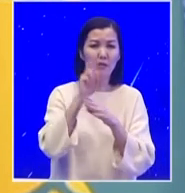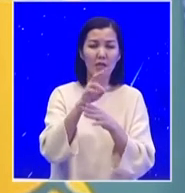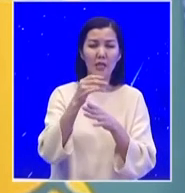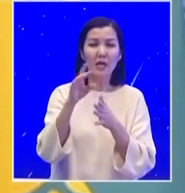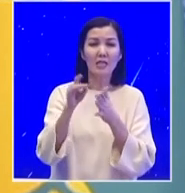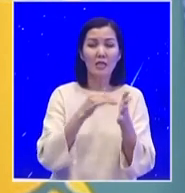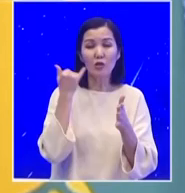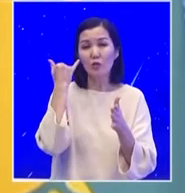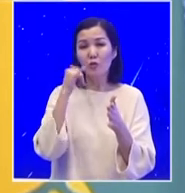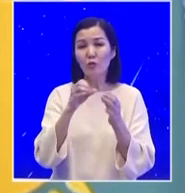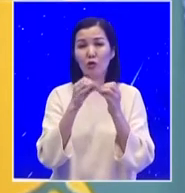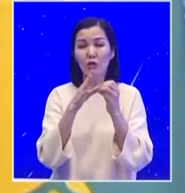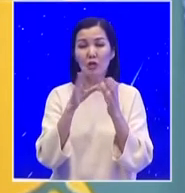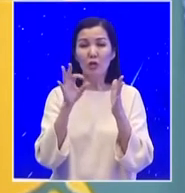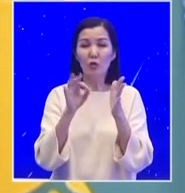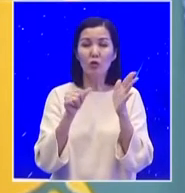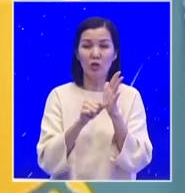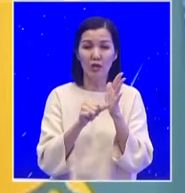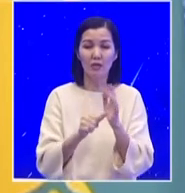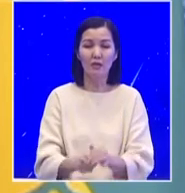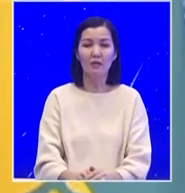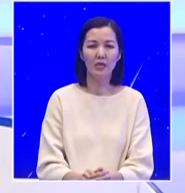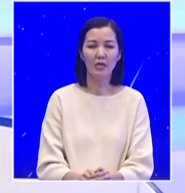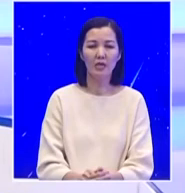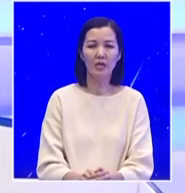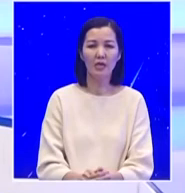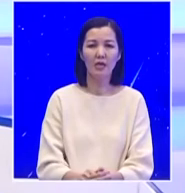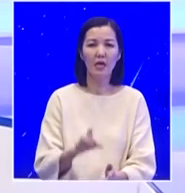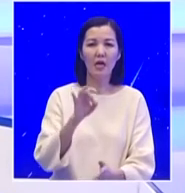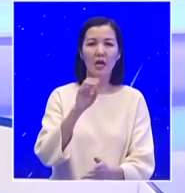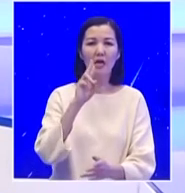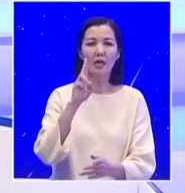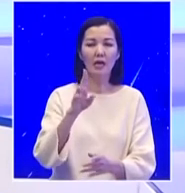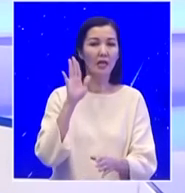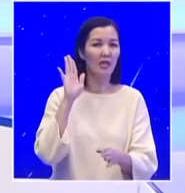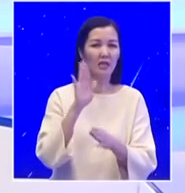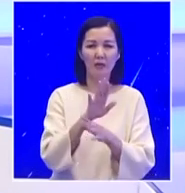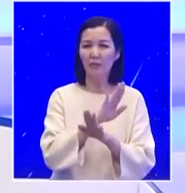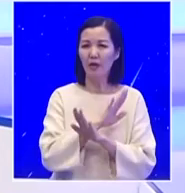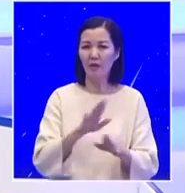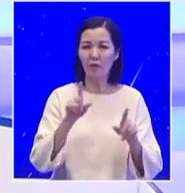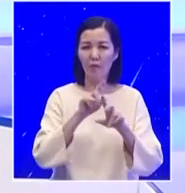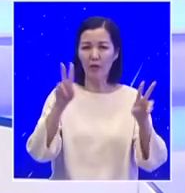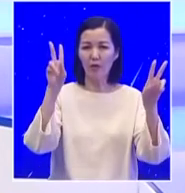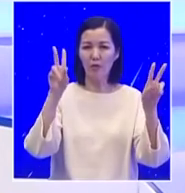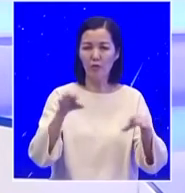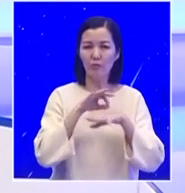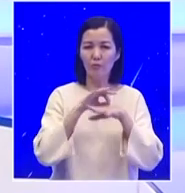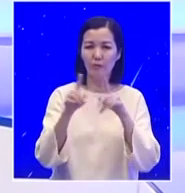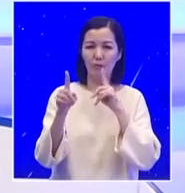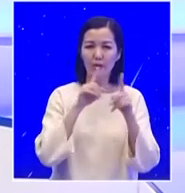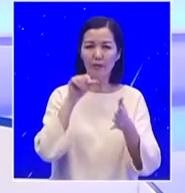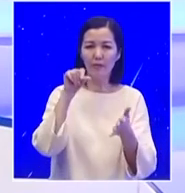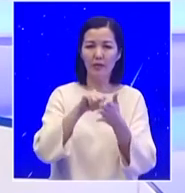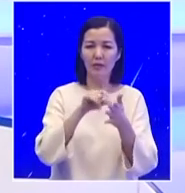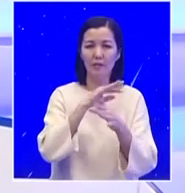звоните на 1406. Рак не приговор. По таким лозунгам прошел брифинг